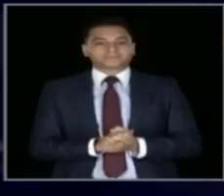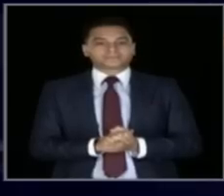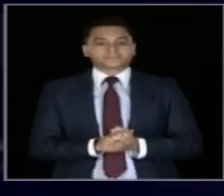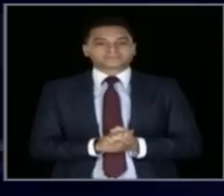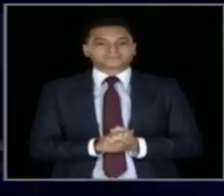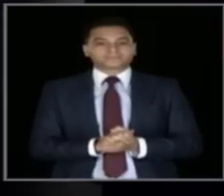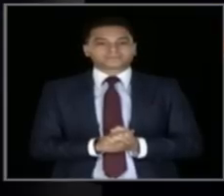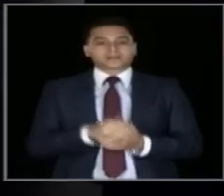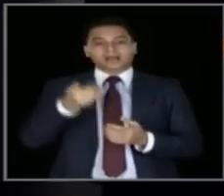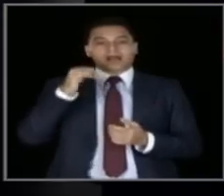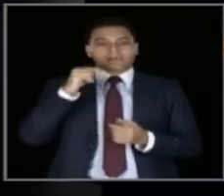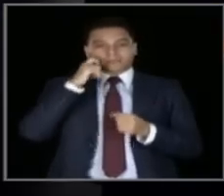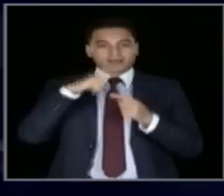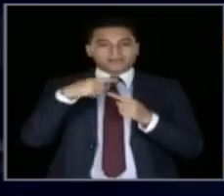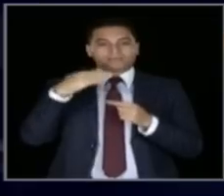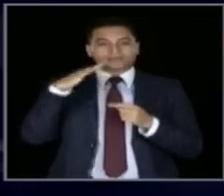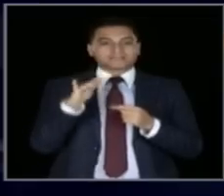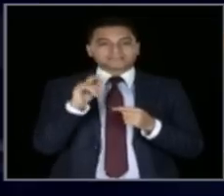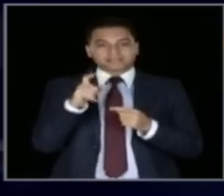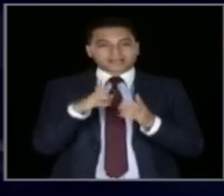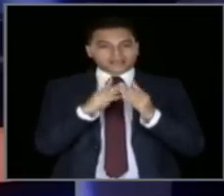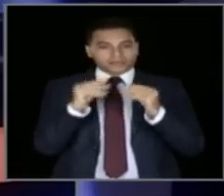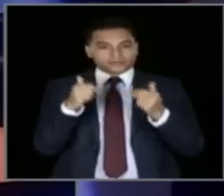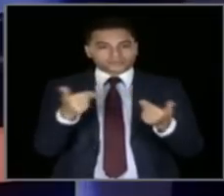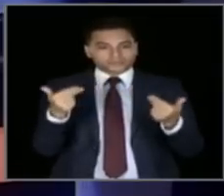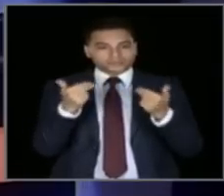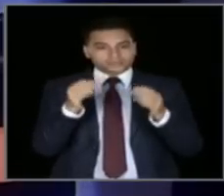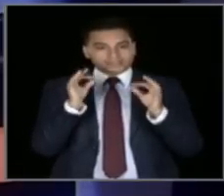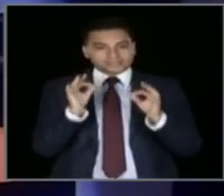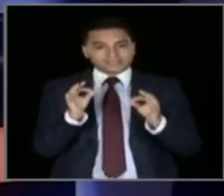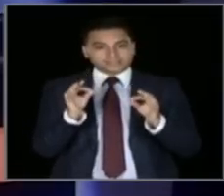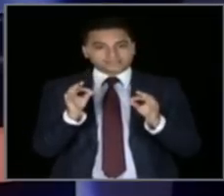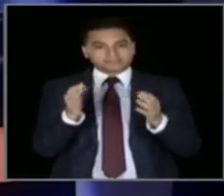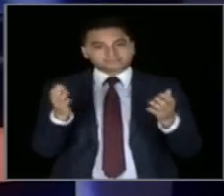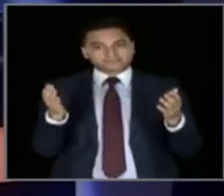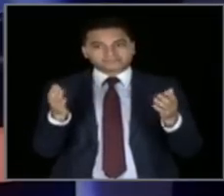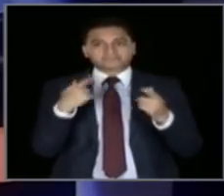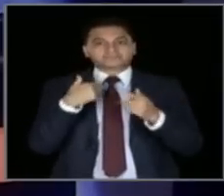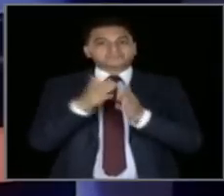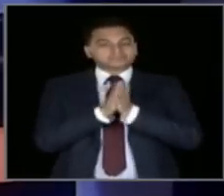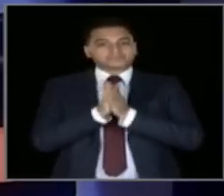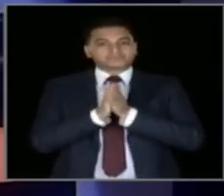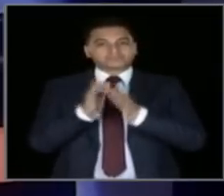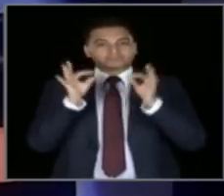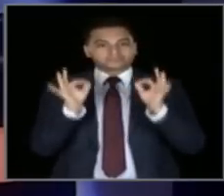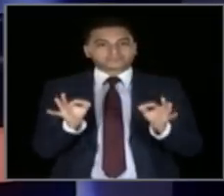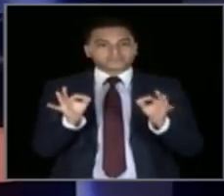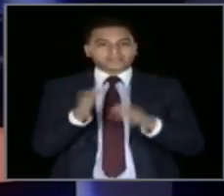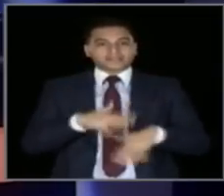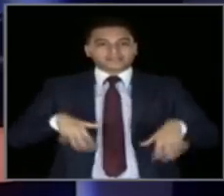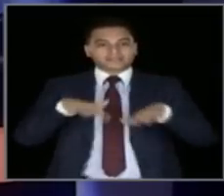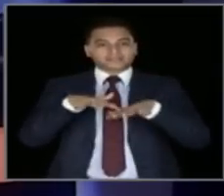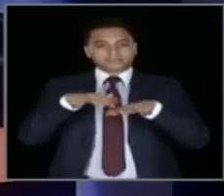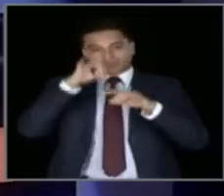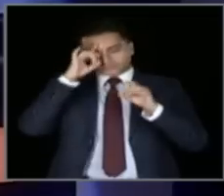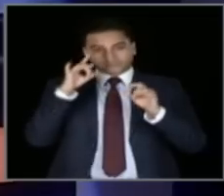احمد ابو حسين، ازيك يا احمد؟ ازي حضرتك يا مستر؟ قول لي، هيوحشك الاستوديو جدا والله. انا متحمس جدا ان شاء الله للموسم الجاي من دلوقتي،